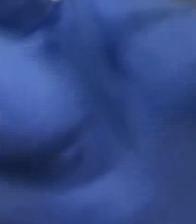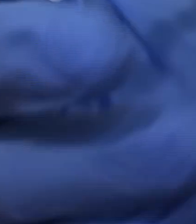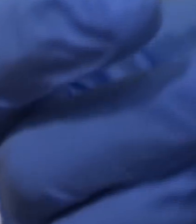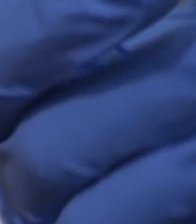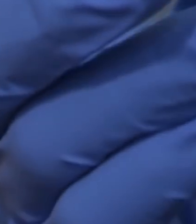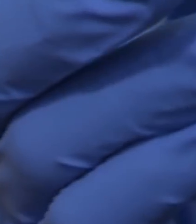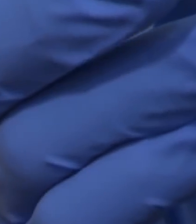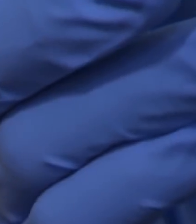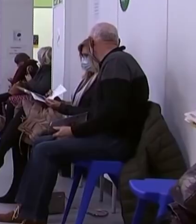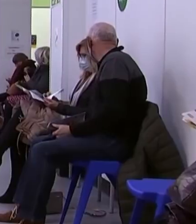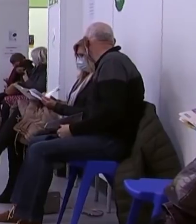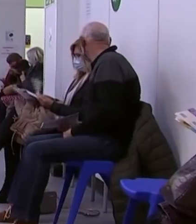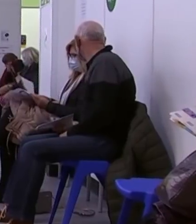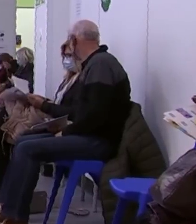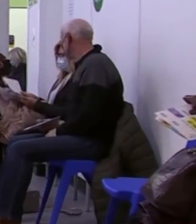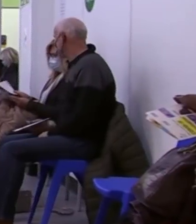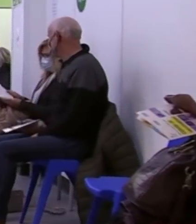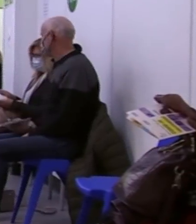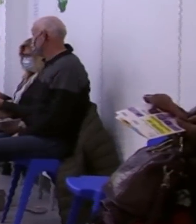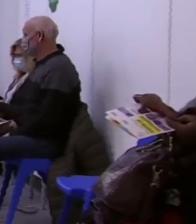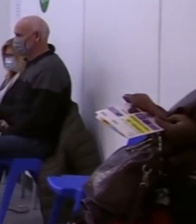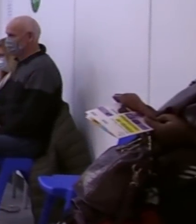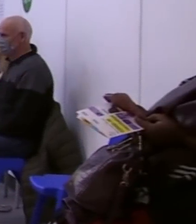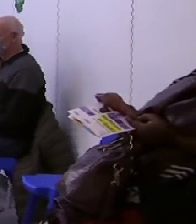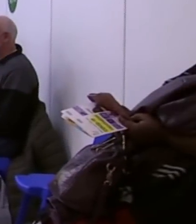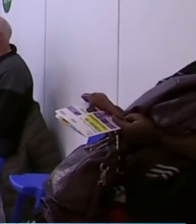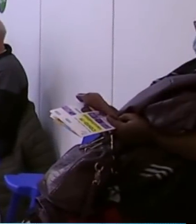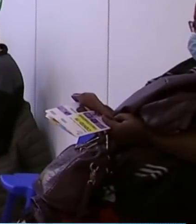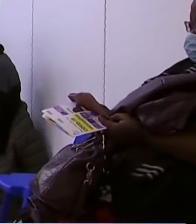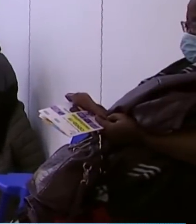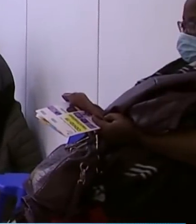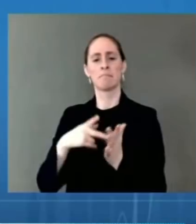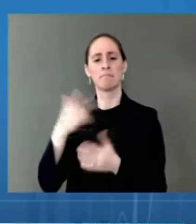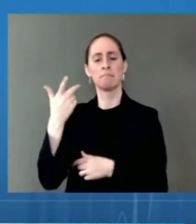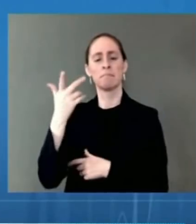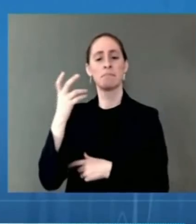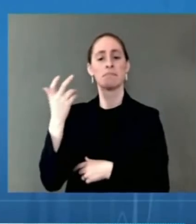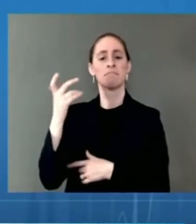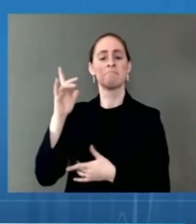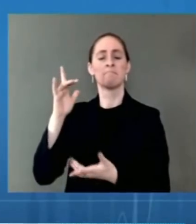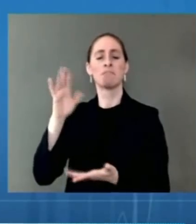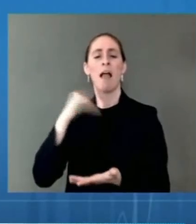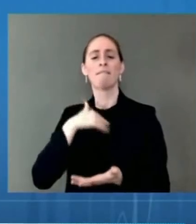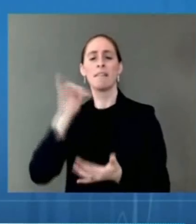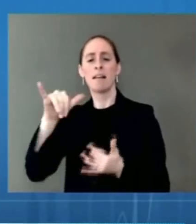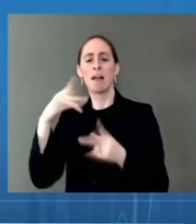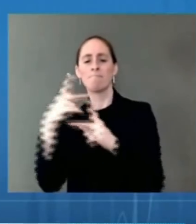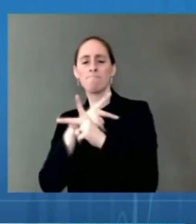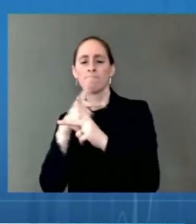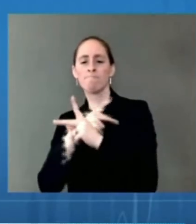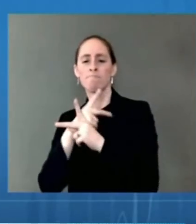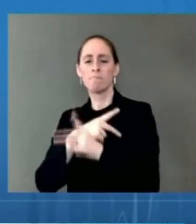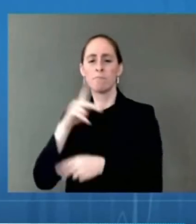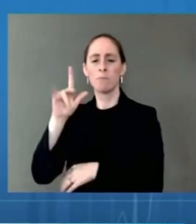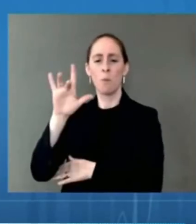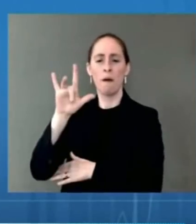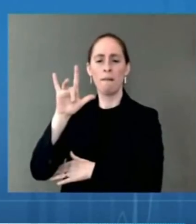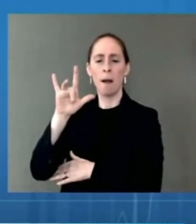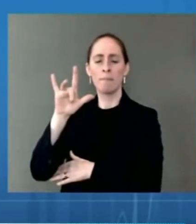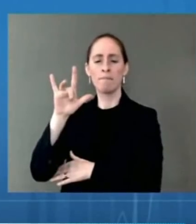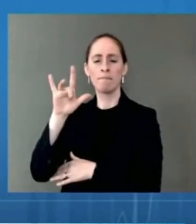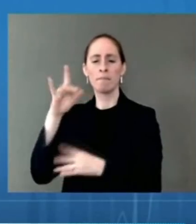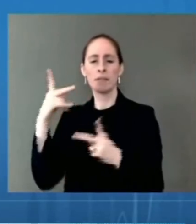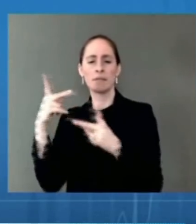护力，因此敦促民众施打追加剂。 The encouraging news is that booster doses